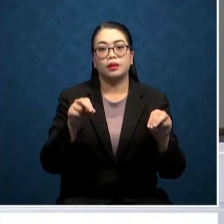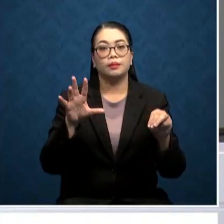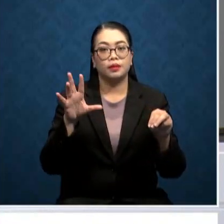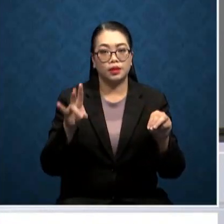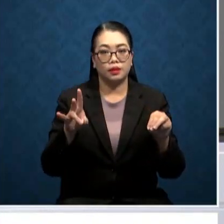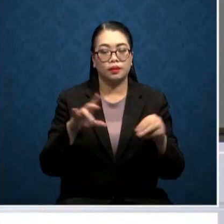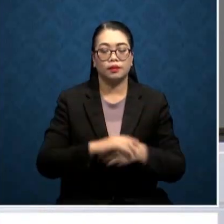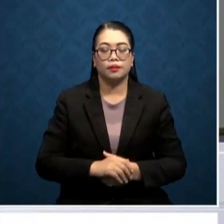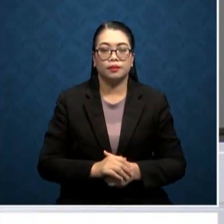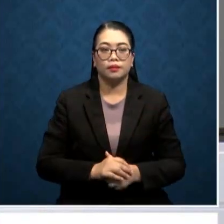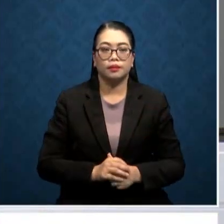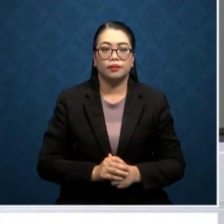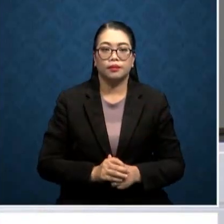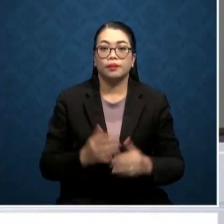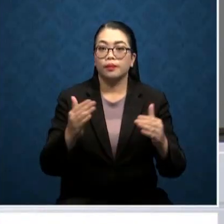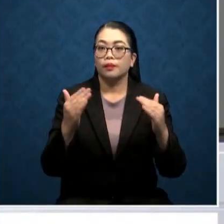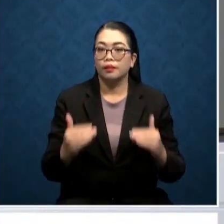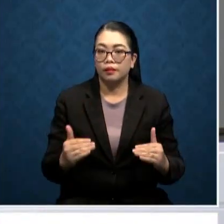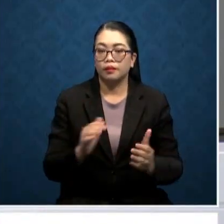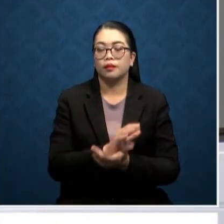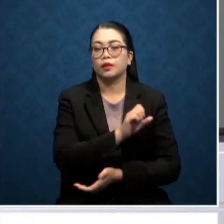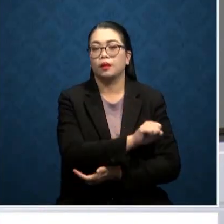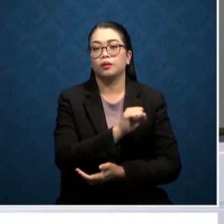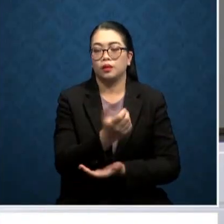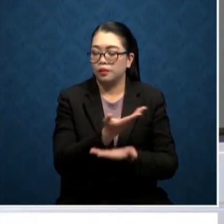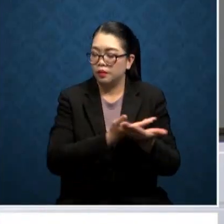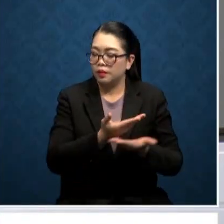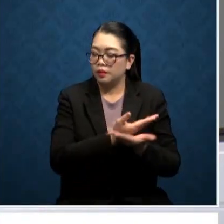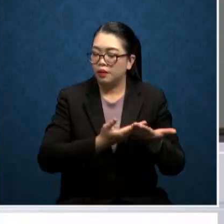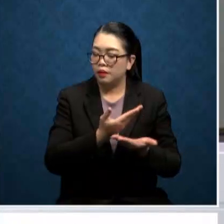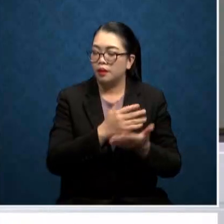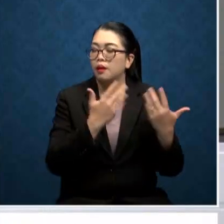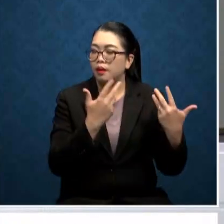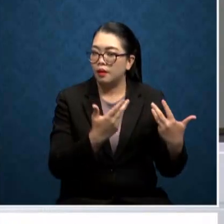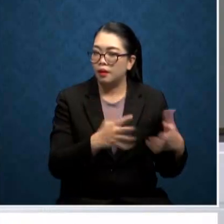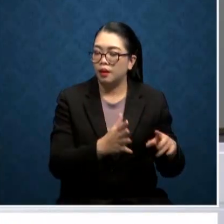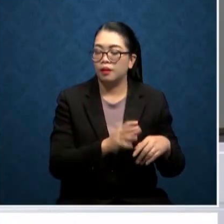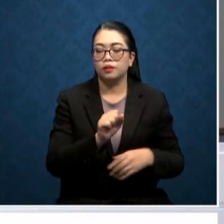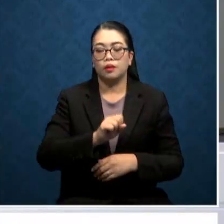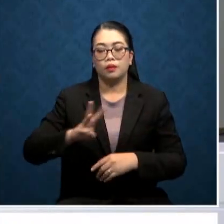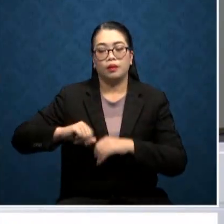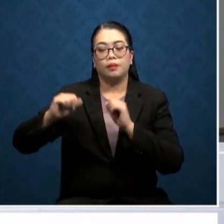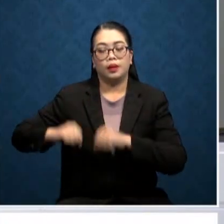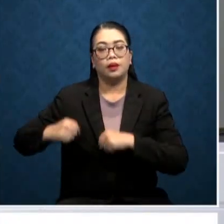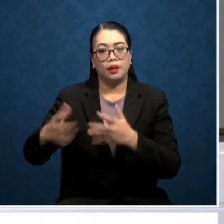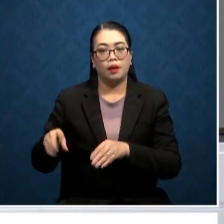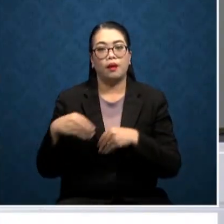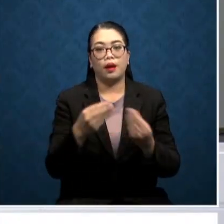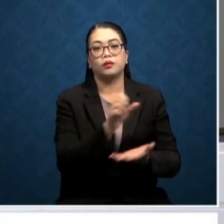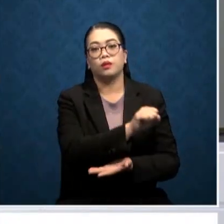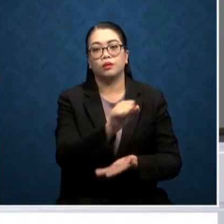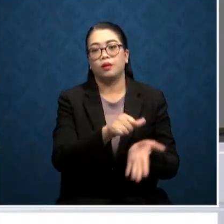137ต่อมาสภาผู้แทนราษฎรได้พิจารณาร่างบัญญัติซึ่งวุฒิสภาลงมติให้แก้ไขเพิ่มเ